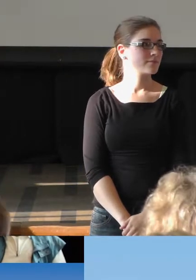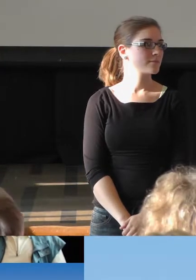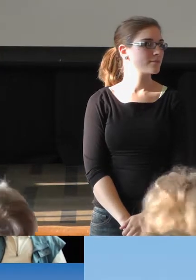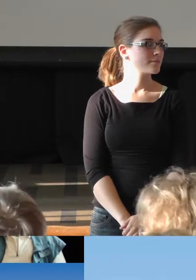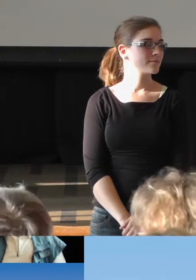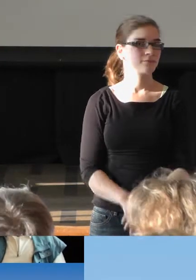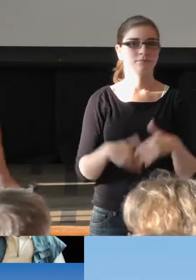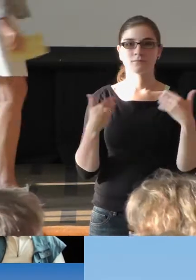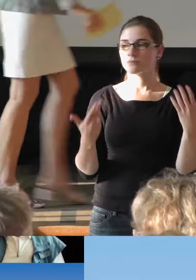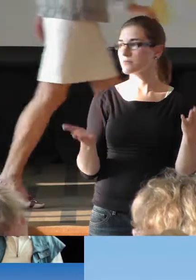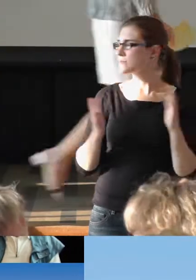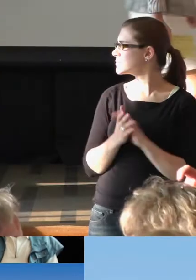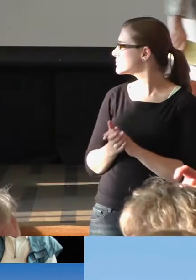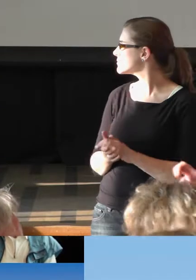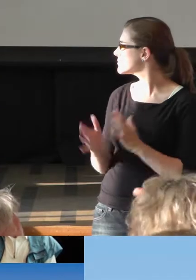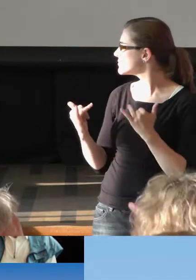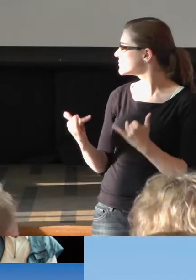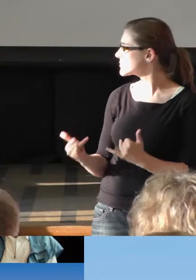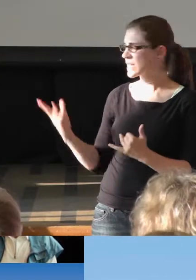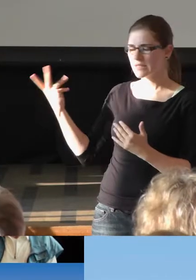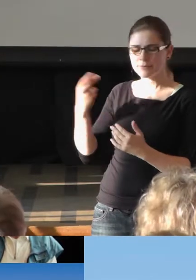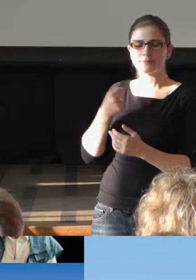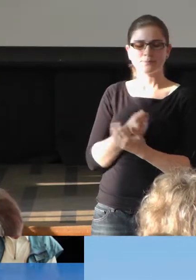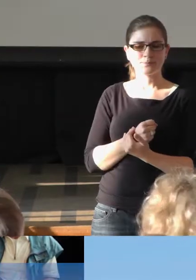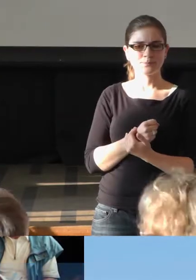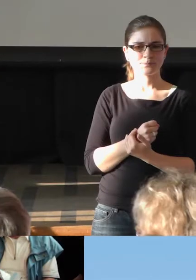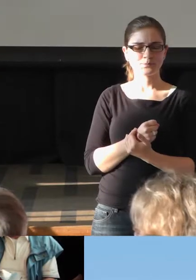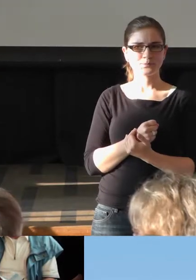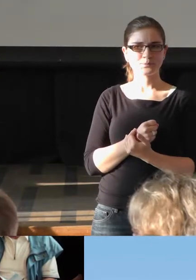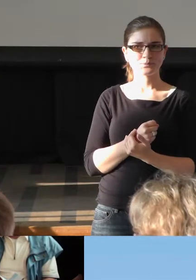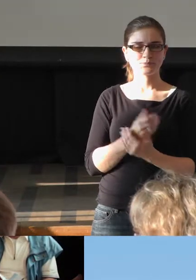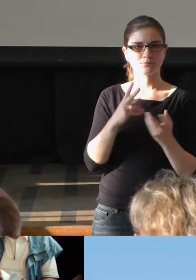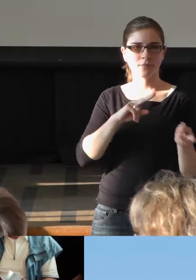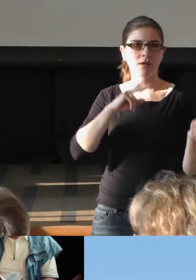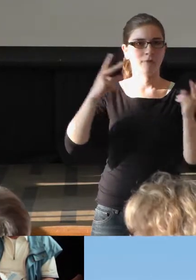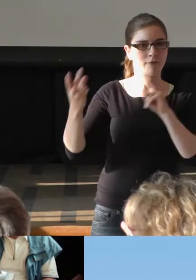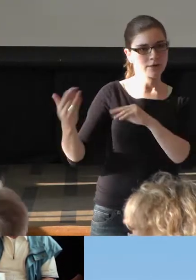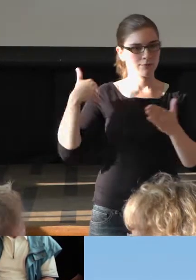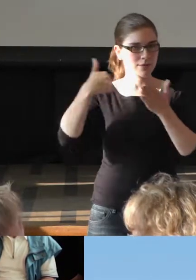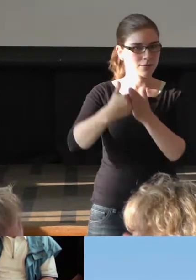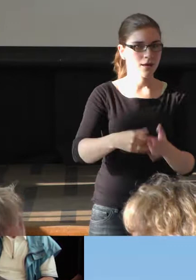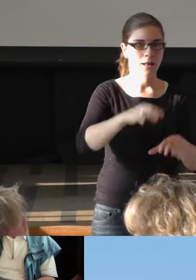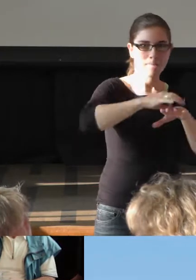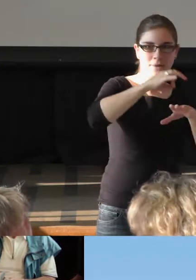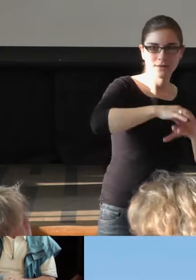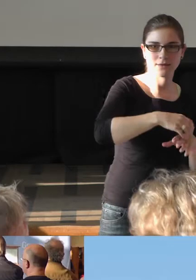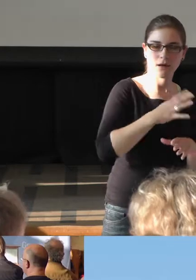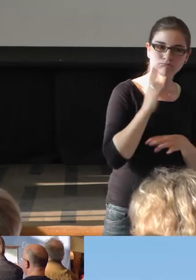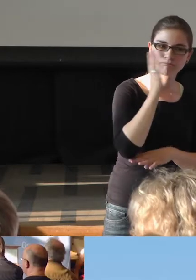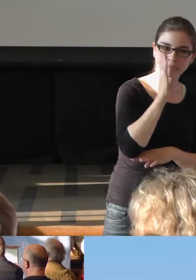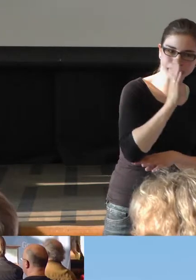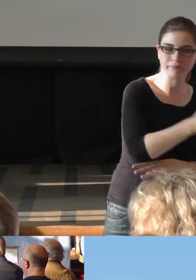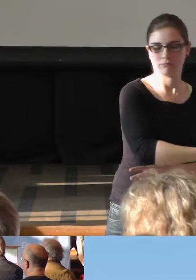So, jetzt möchte ich mal die Seite wechseln. Bisher haben wir die Mediziner gehört, Kapazitäten haben darüber